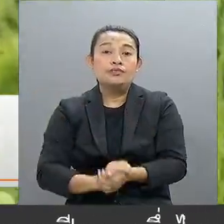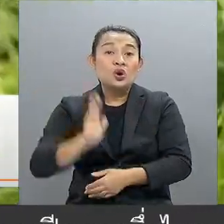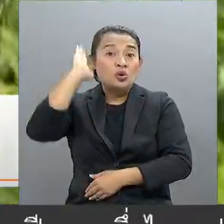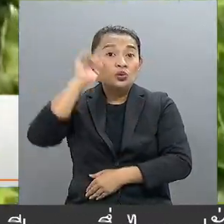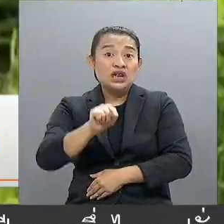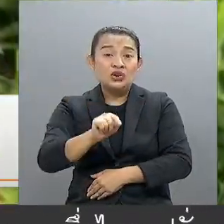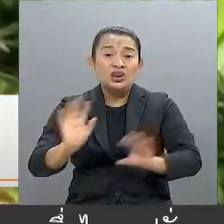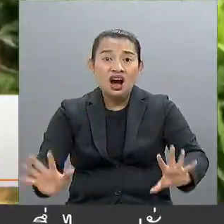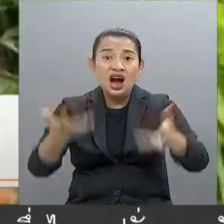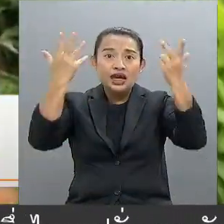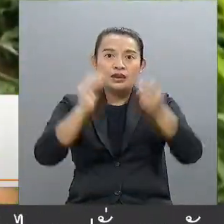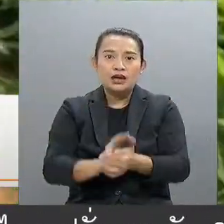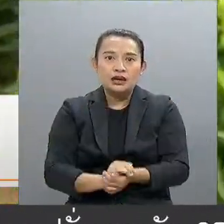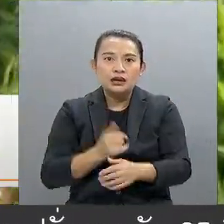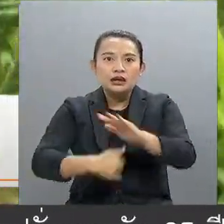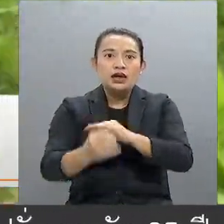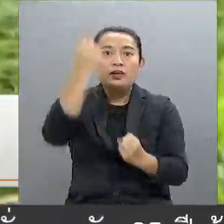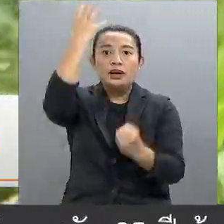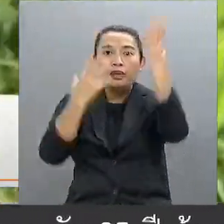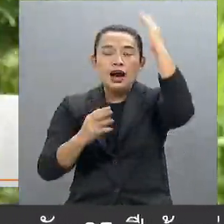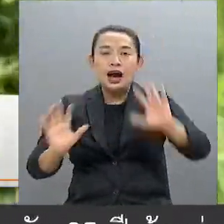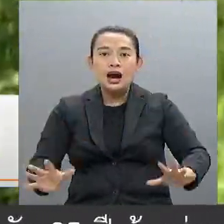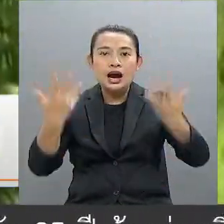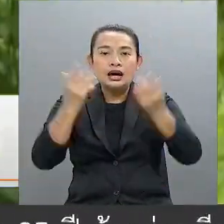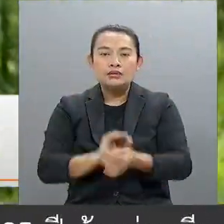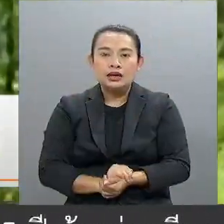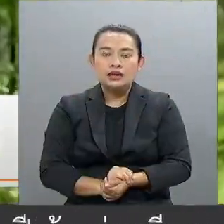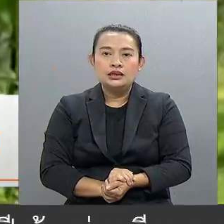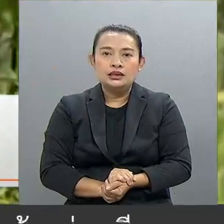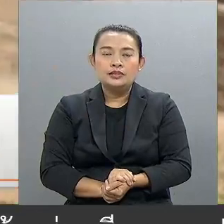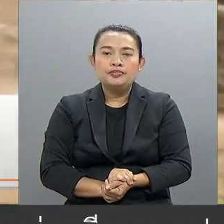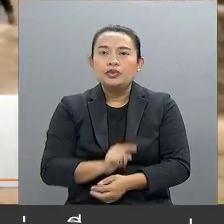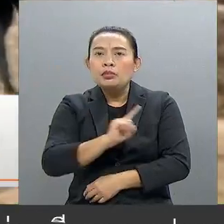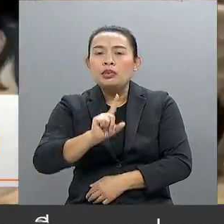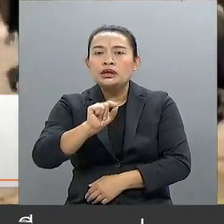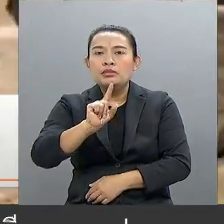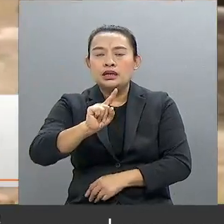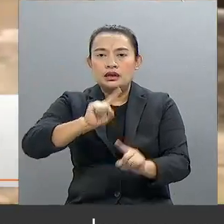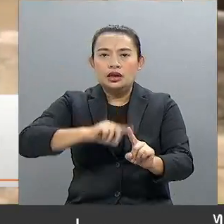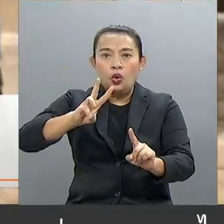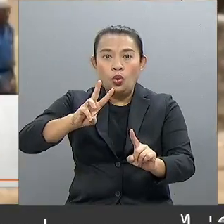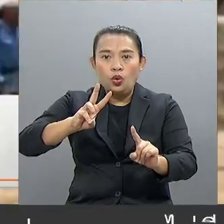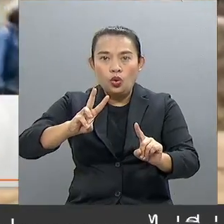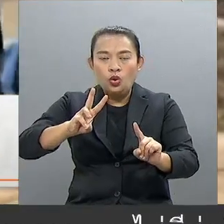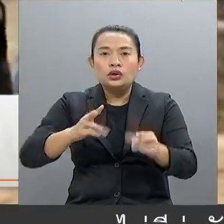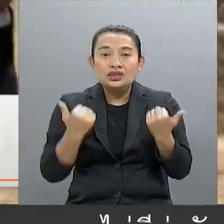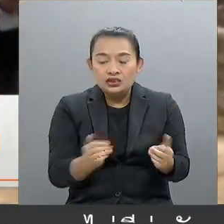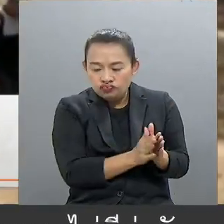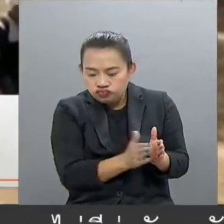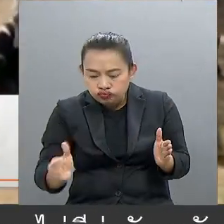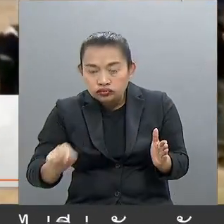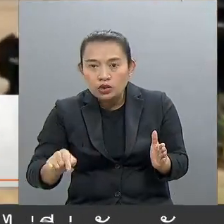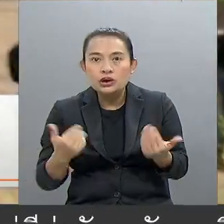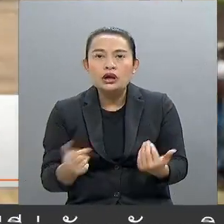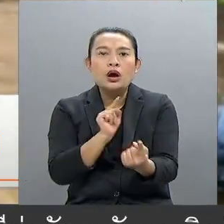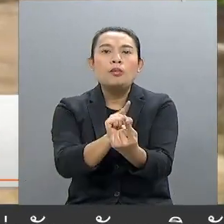ไร่แนวเขตติดต่อกับบ้านทานทองอำเภอเชียงแสนเมื่อ21มิถุนายนจนถึงวันนี้ยังไม่เจอตัวทางอำเภอเ